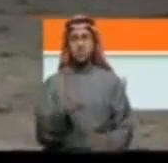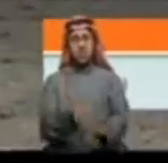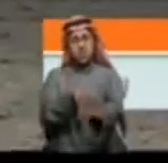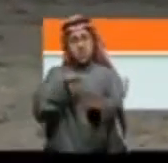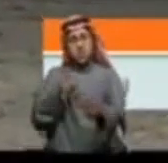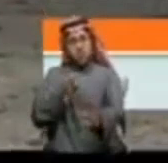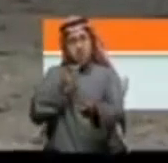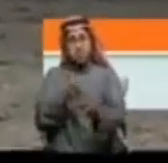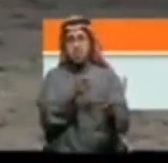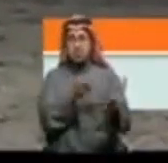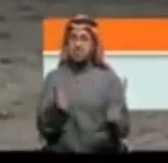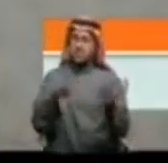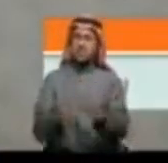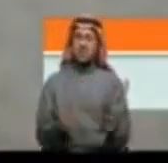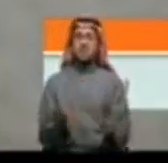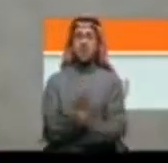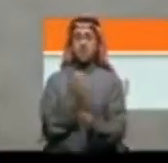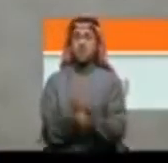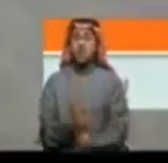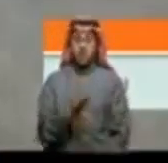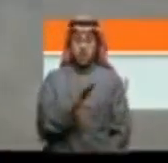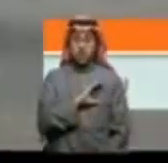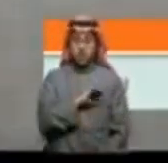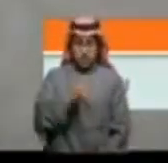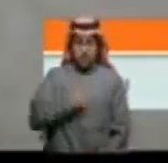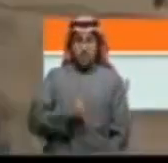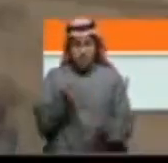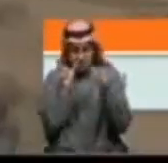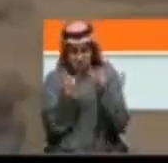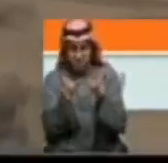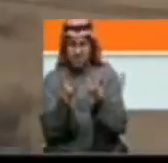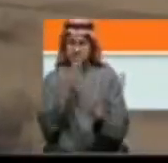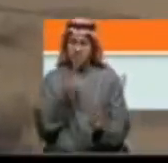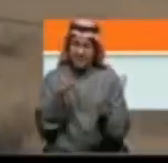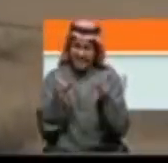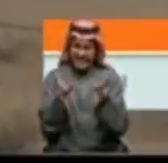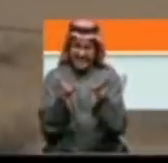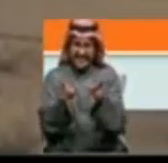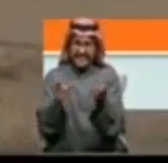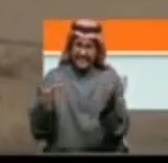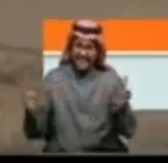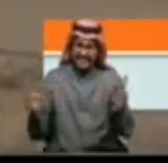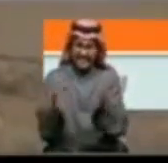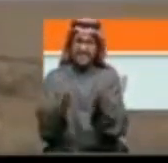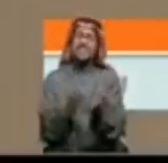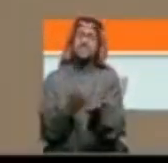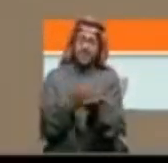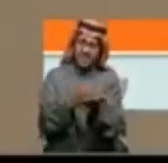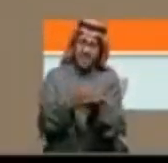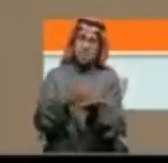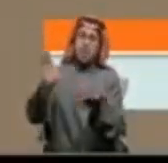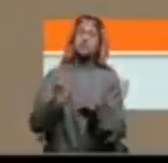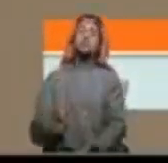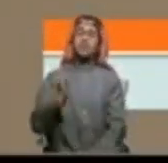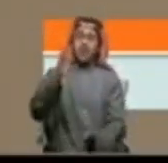والشعف، وذلك في إطار العملية العسكرية التي أطلقتها القوات الحكومية لتحرير ما تبقى من مديريات في